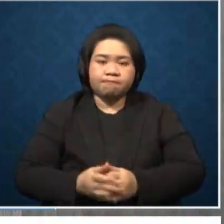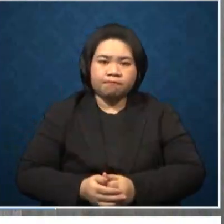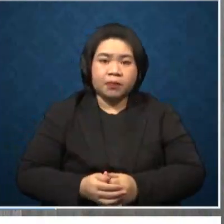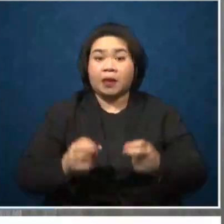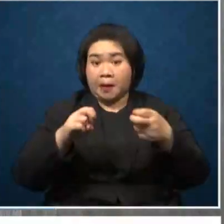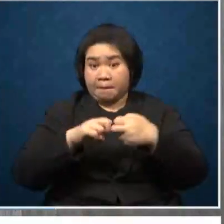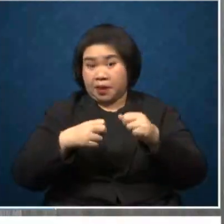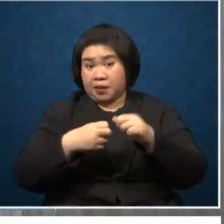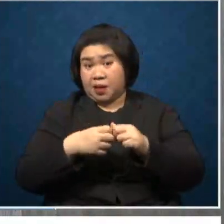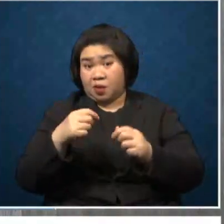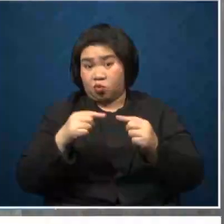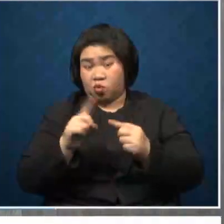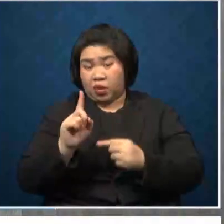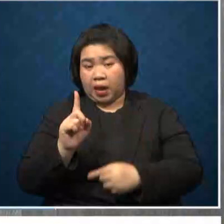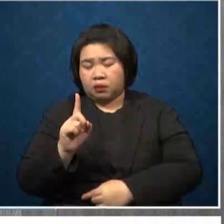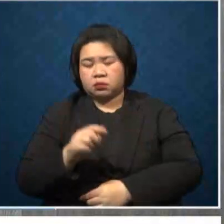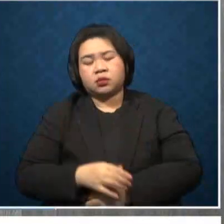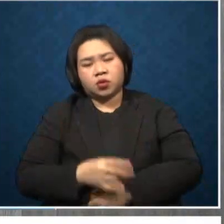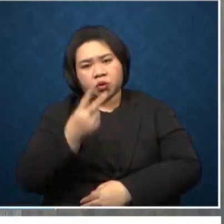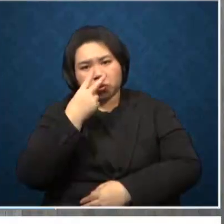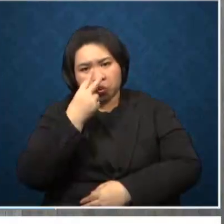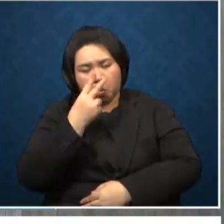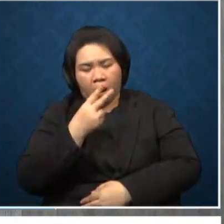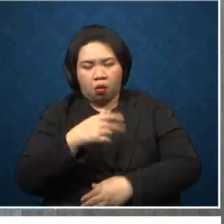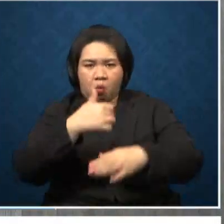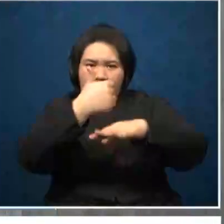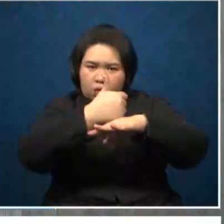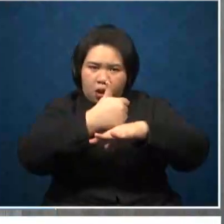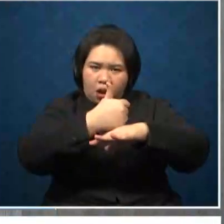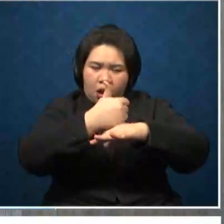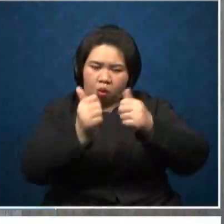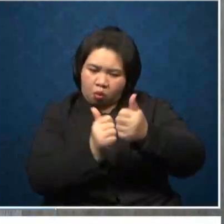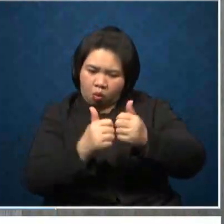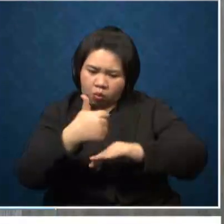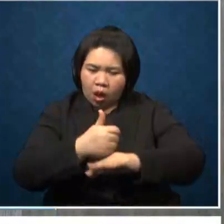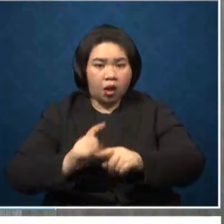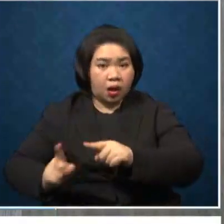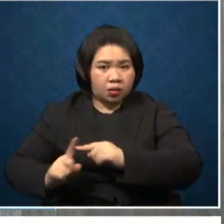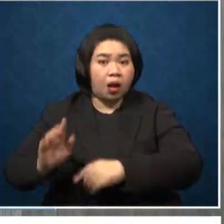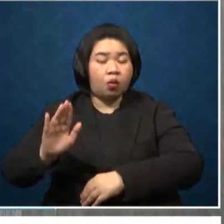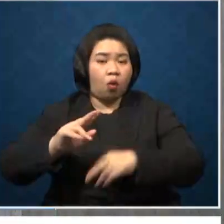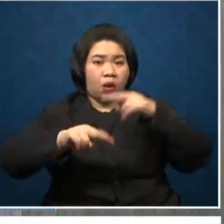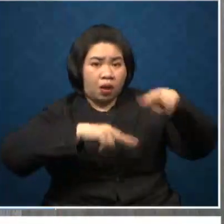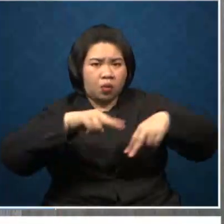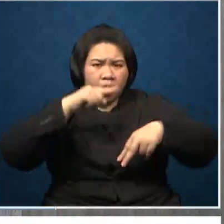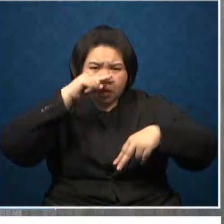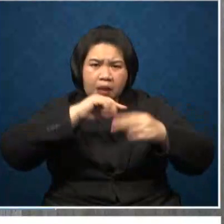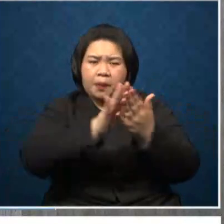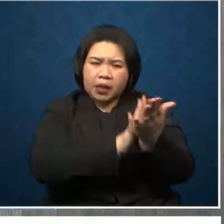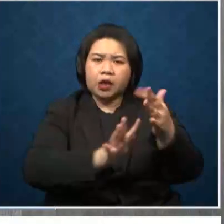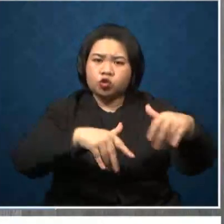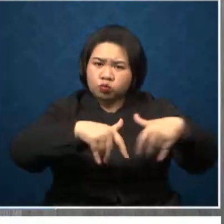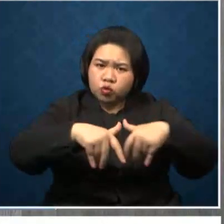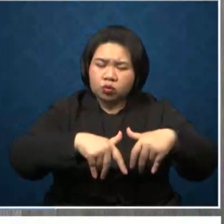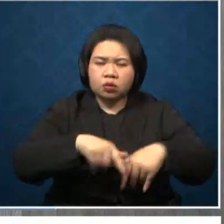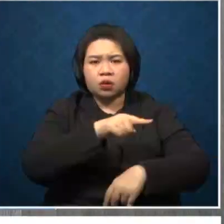ระบบของการจัดลำดับความสัมพันธ์ที่ไม่ดีของการปกครองภูมิภาคและท้องถิ่นแทนที่จะ